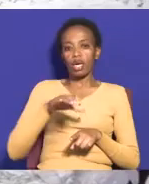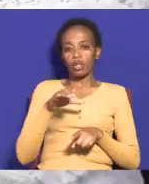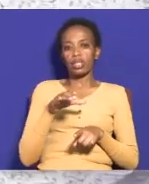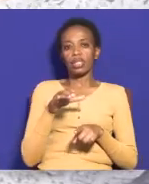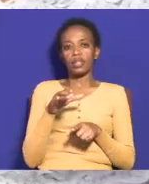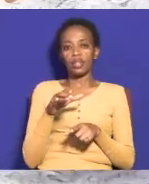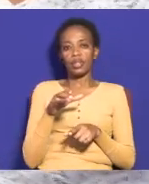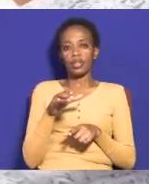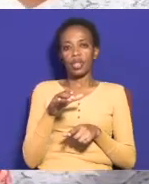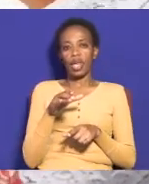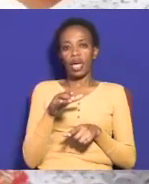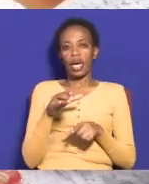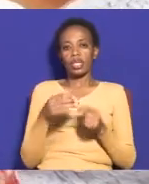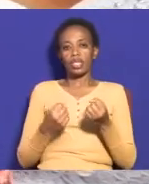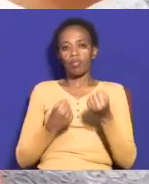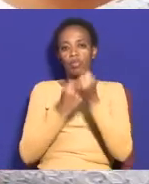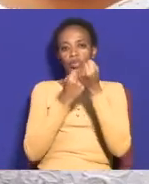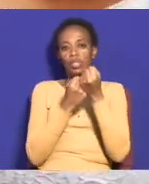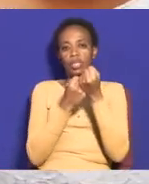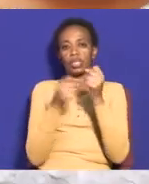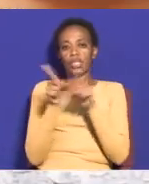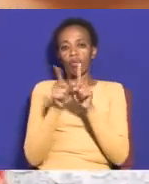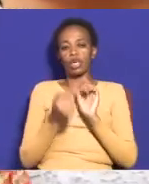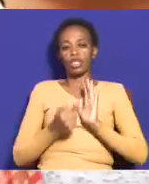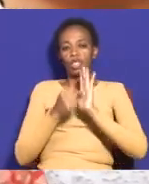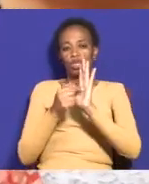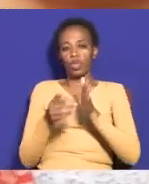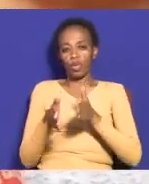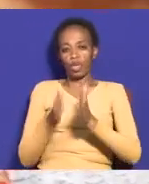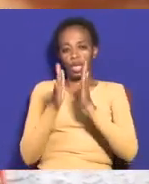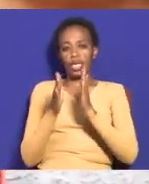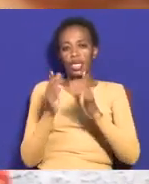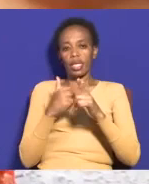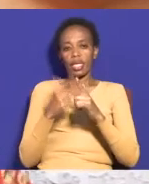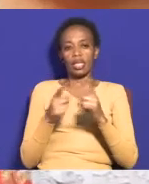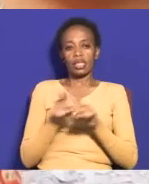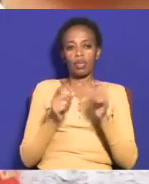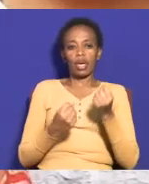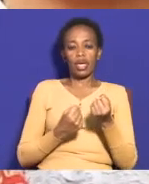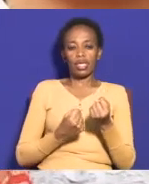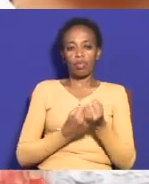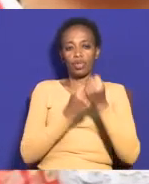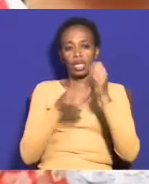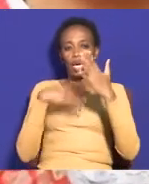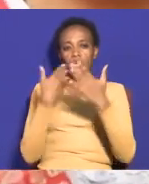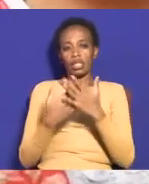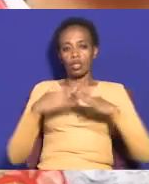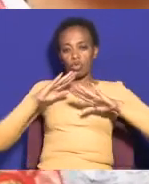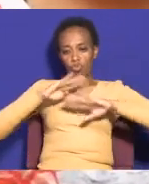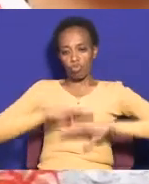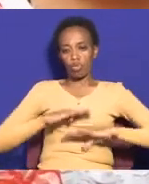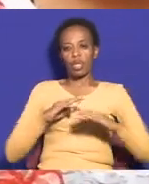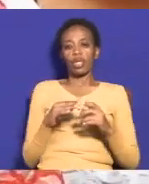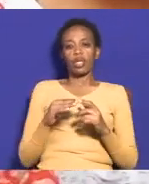na washika mkono na waonyesha njia na wasaidia mpaka wakue settled.